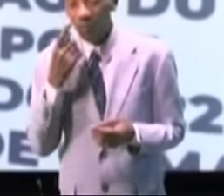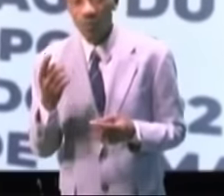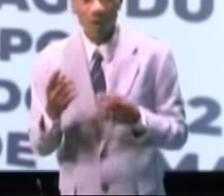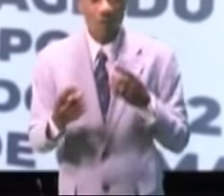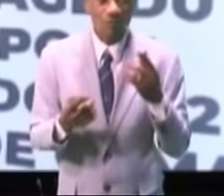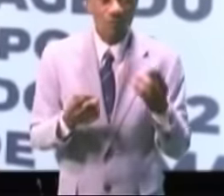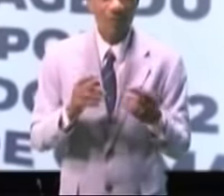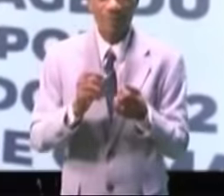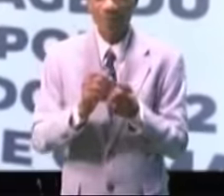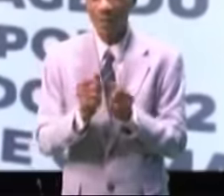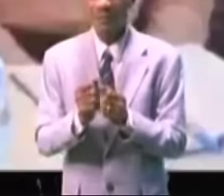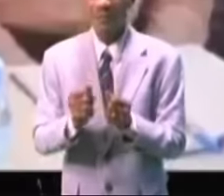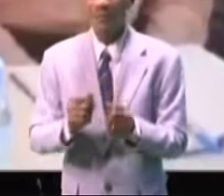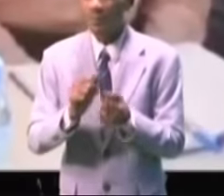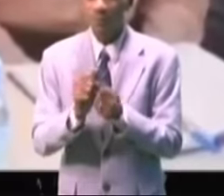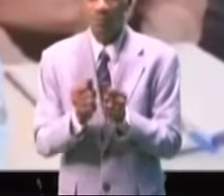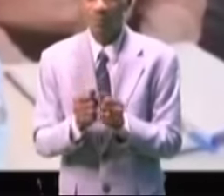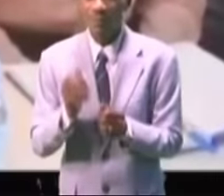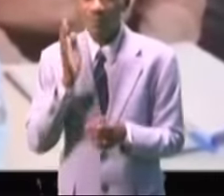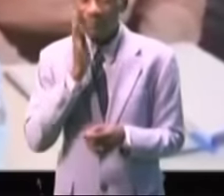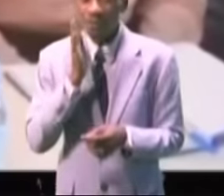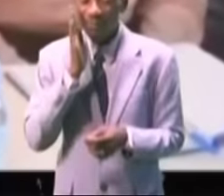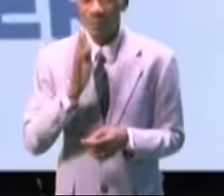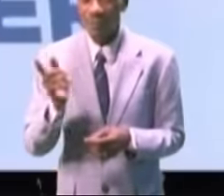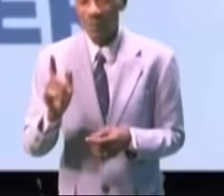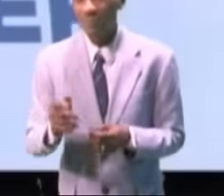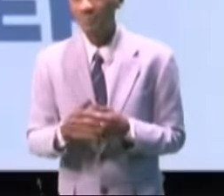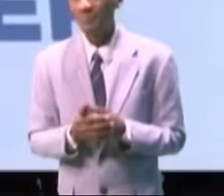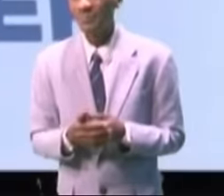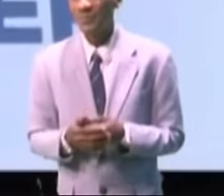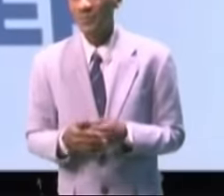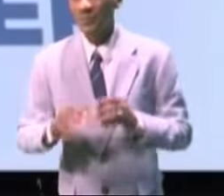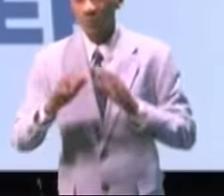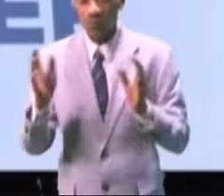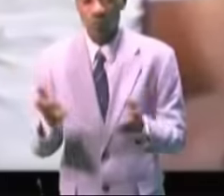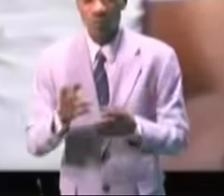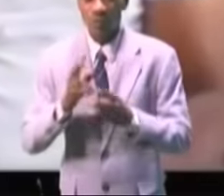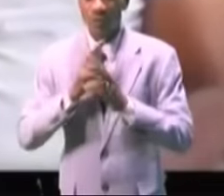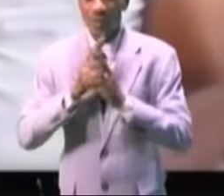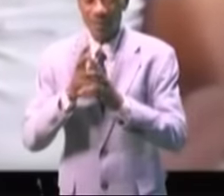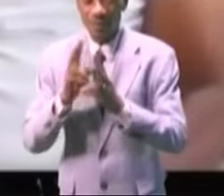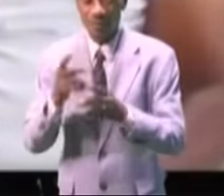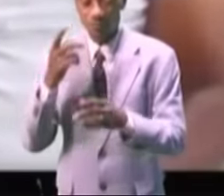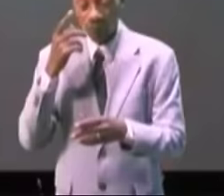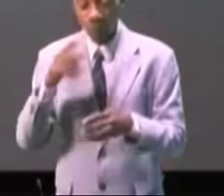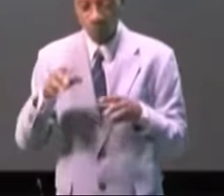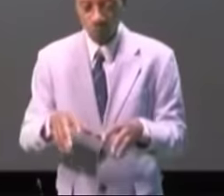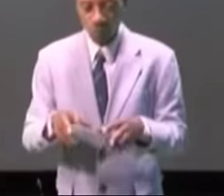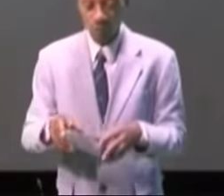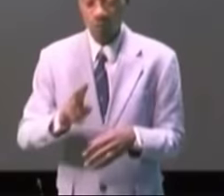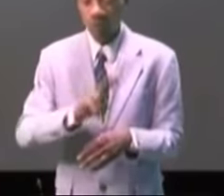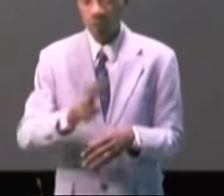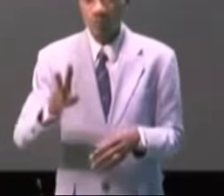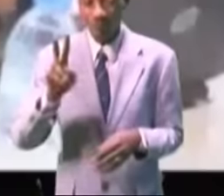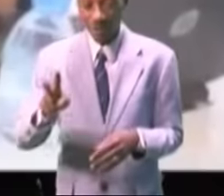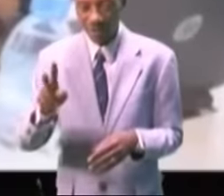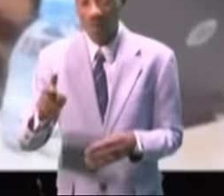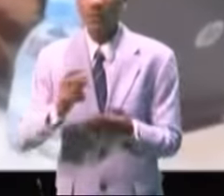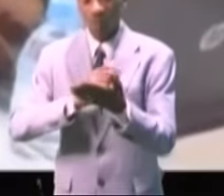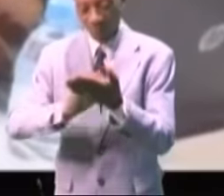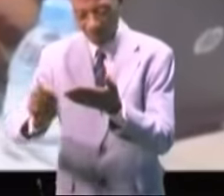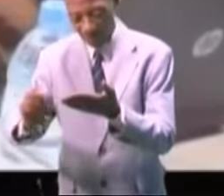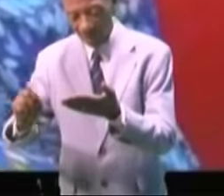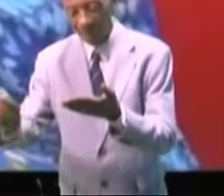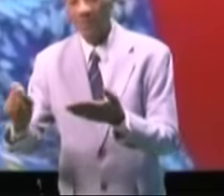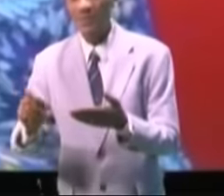données qu'on a récoltées sur terrain. Il faut signaler que le rapport ITIER-RDC 2022 sera publié après la collection